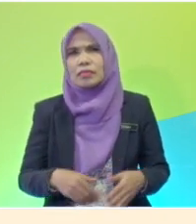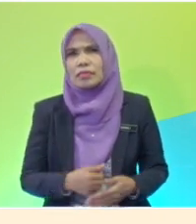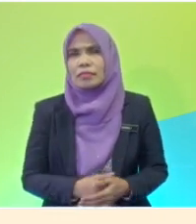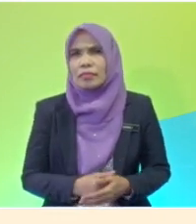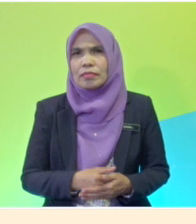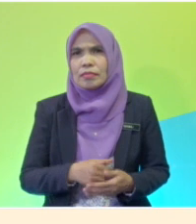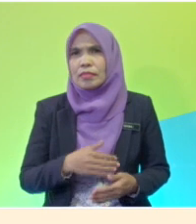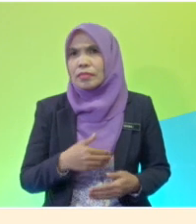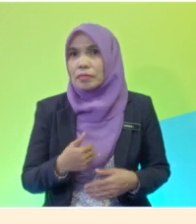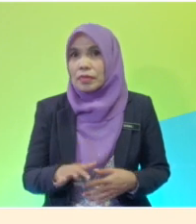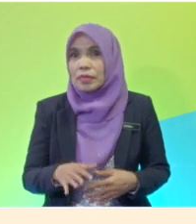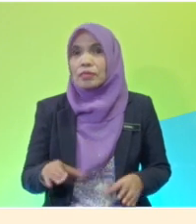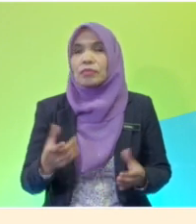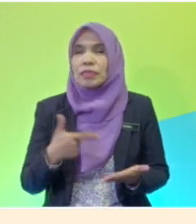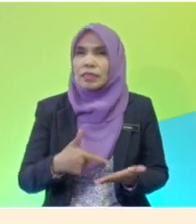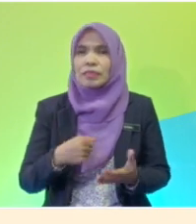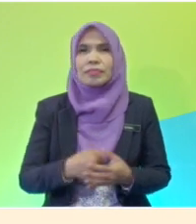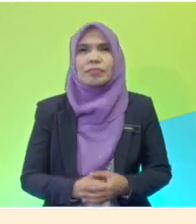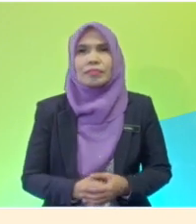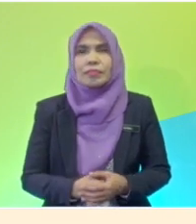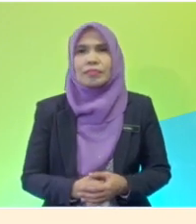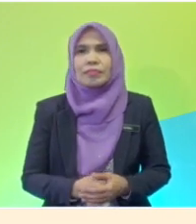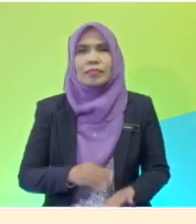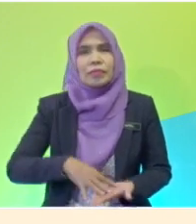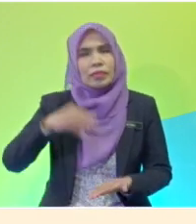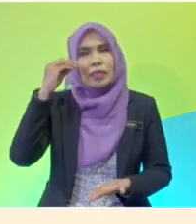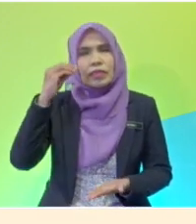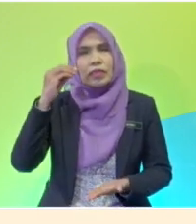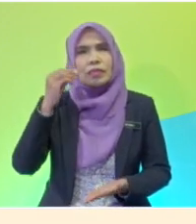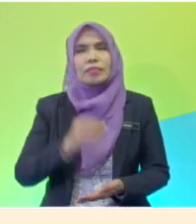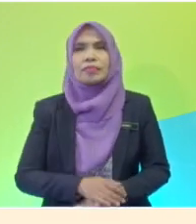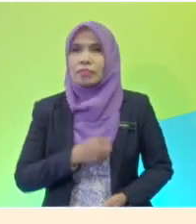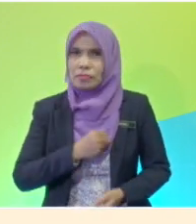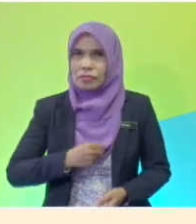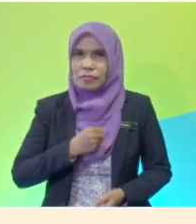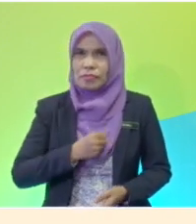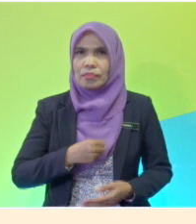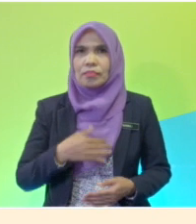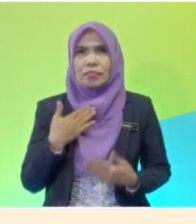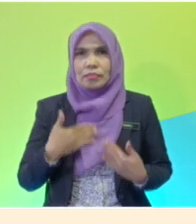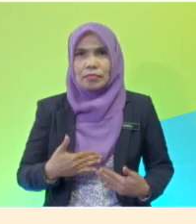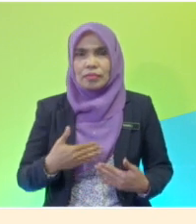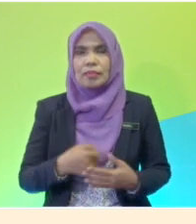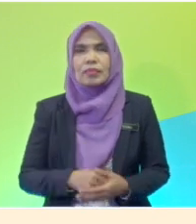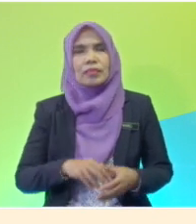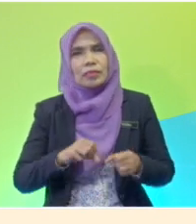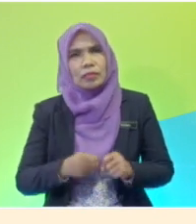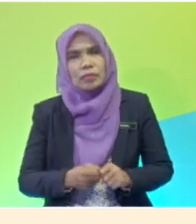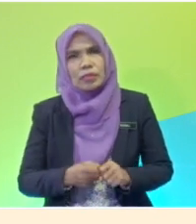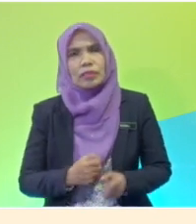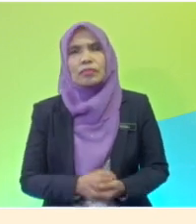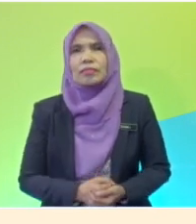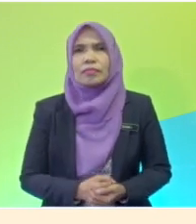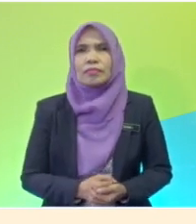ya seterusnya belajar memaafkan diri so individu kritik ingin dia kena belanja untuk memaafkan diri dia supaya tidak